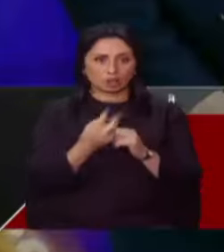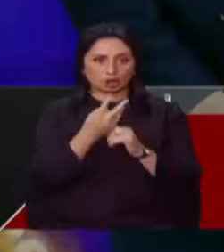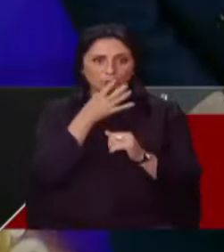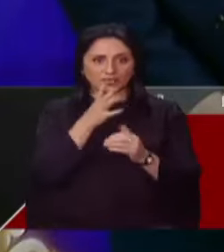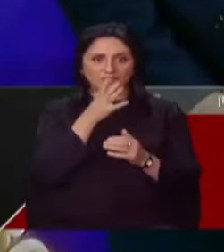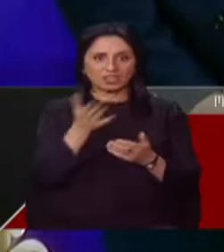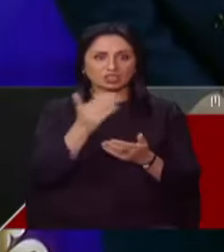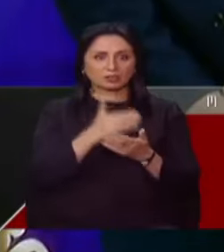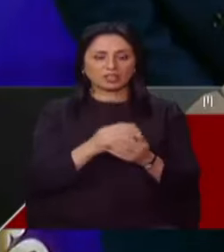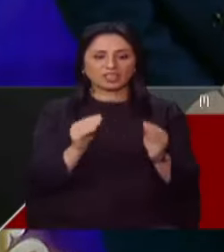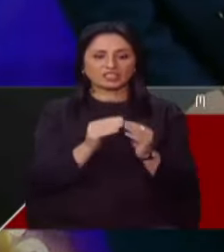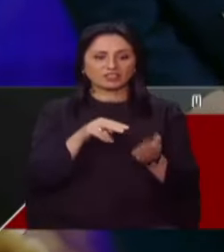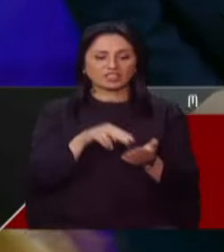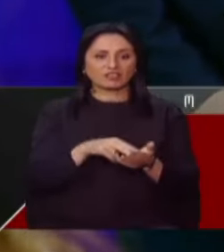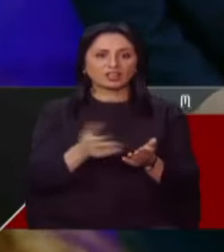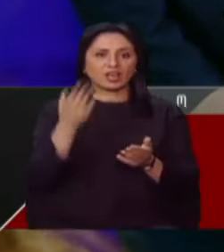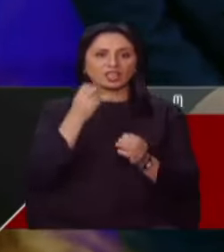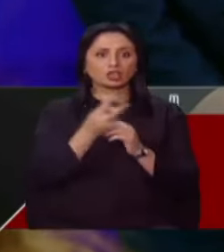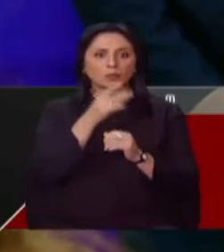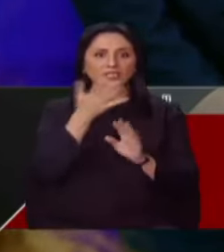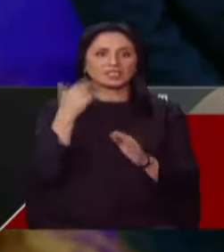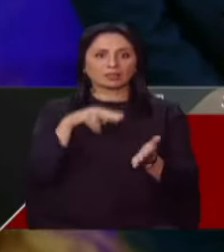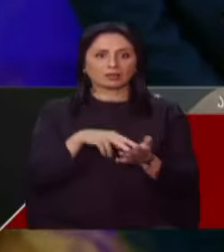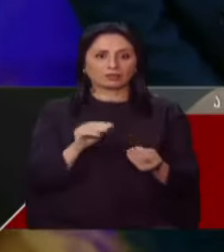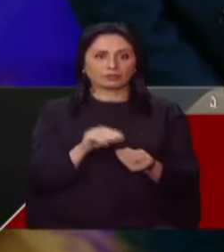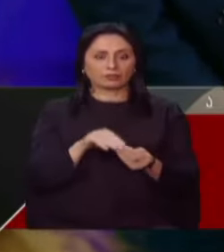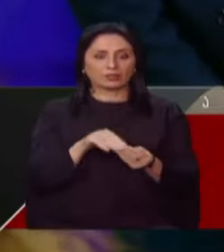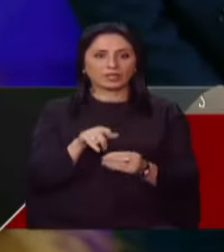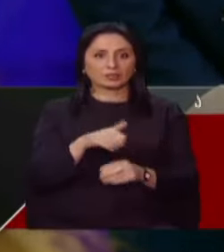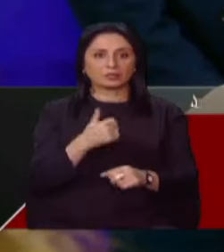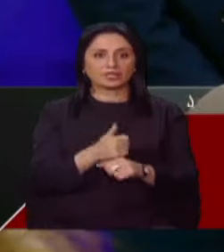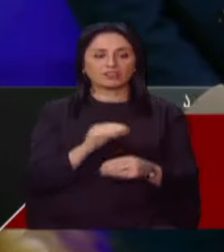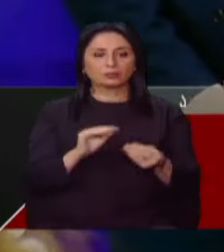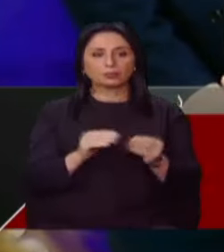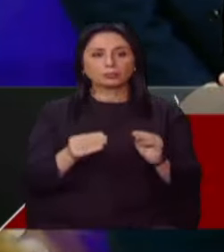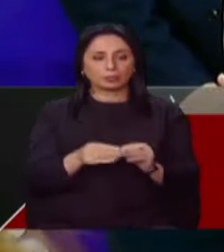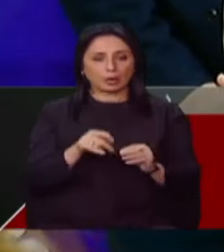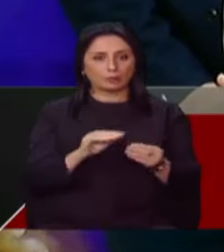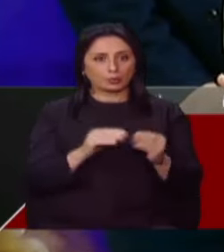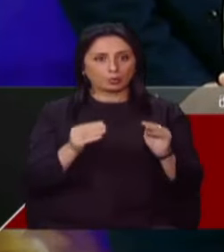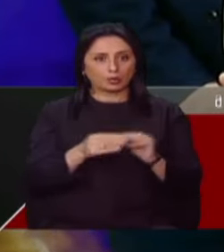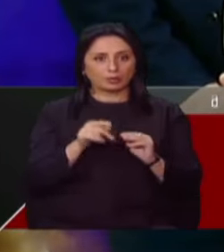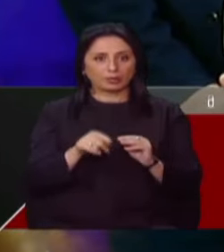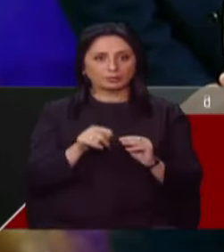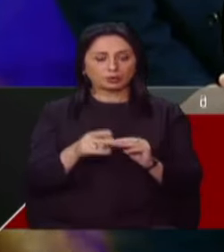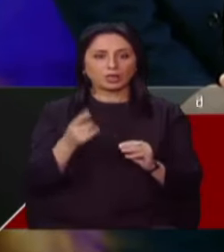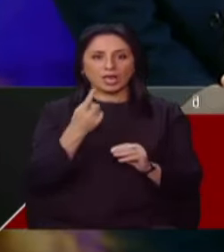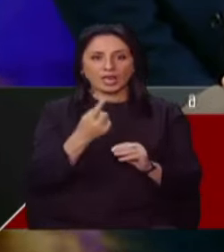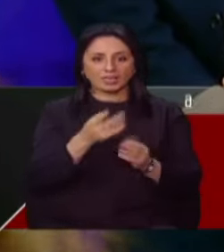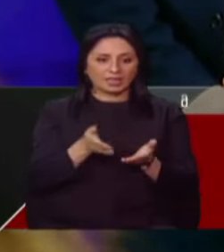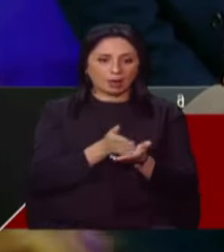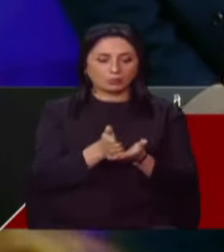წლის შემდეგ ვდგავართ ისე ვიქ, სადაც ვიდექით 12 წლის წინ. Ეს არის მთავარი პრობლემა და ამ პრობლემიდან არის